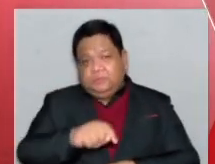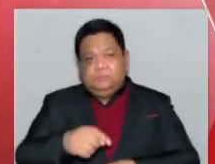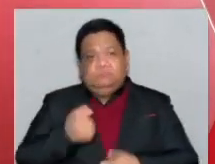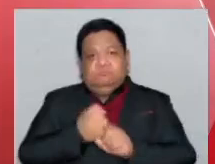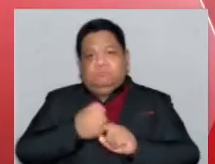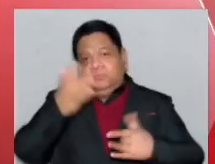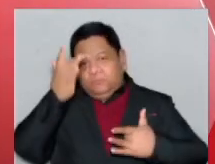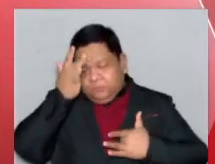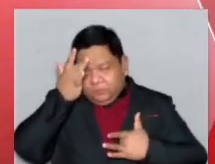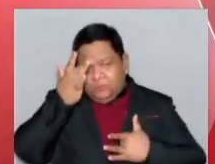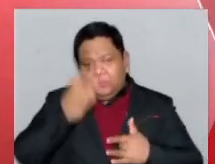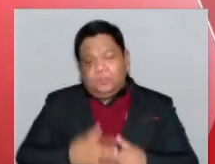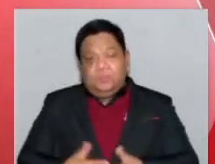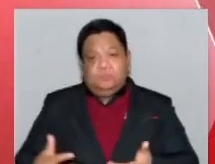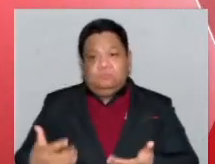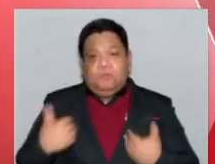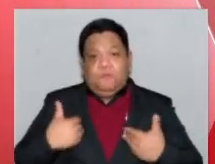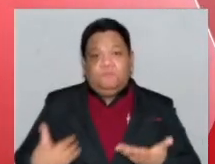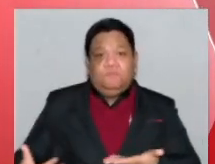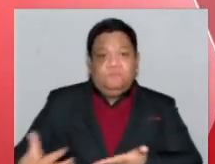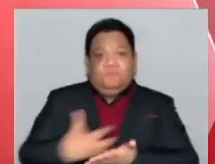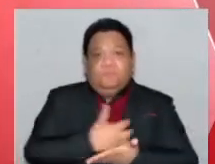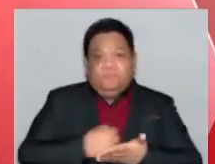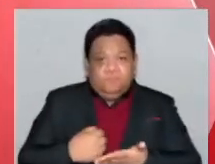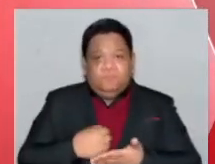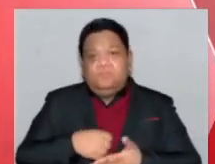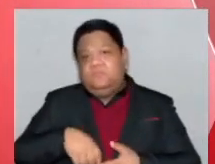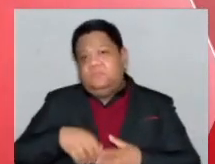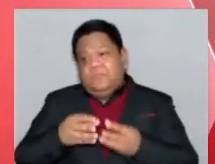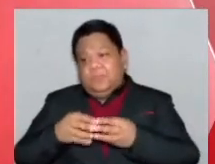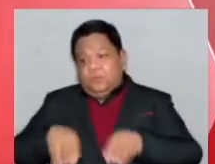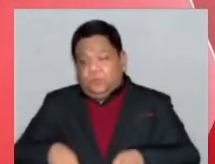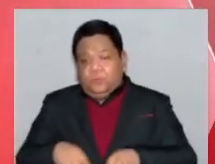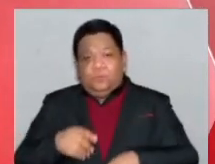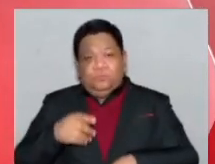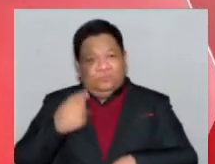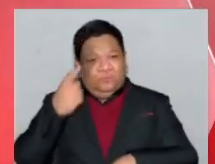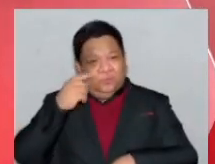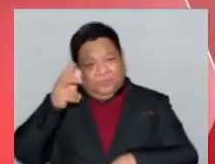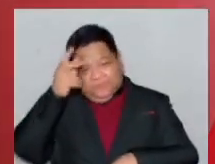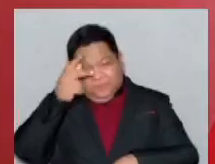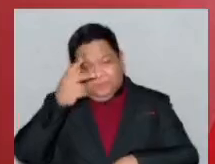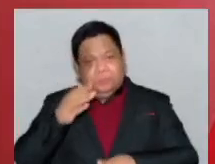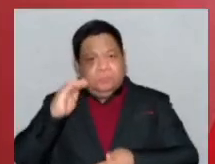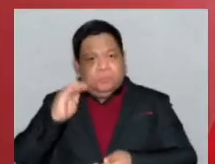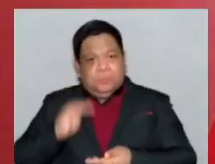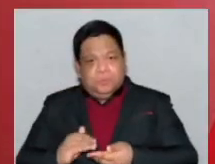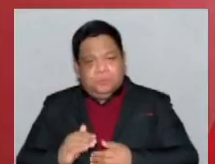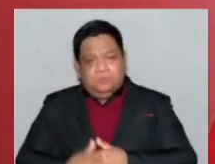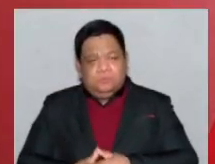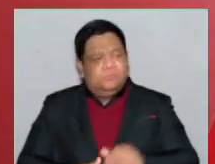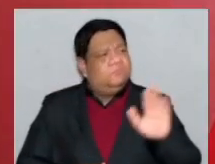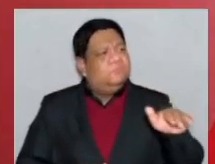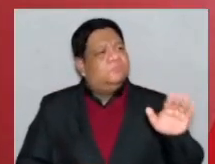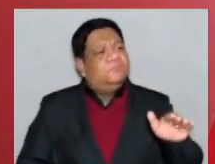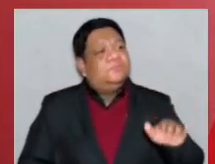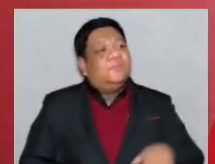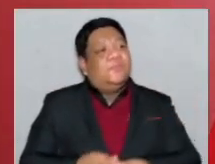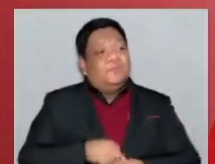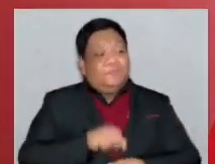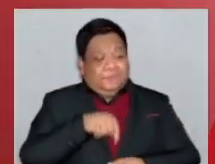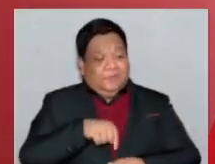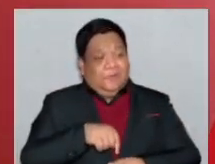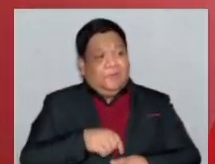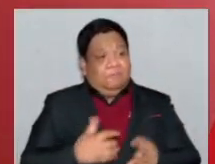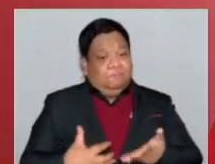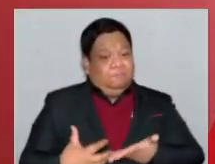ng mga inaalagaan natin kahit lugi manok. Oo, pero sinasabi ho, 7 pesos lang daw yung farm gate price ng itlog. Ibig sabihin po, overpricing ba yung